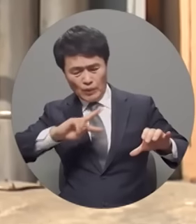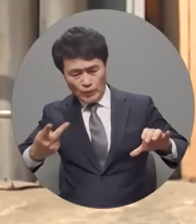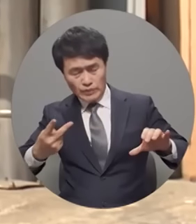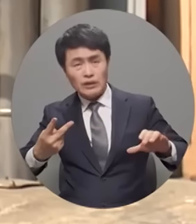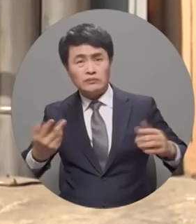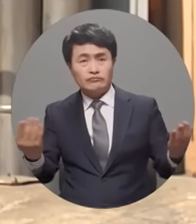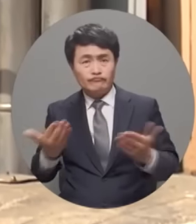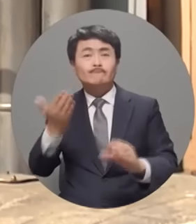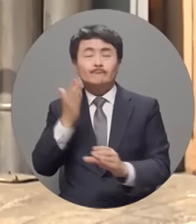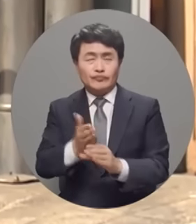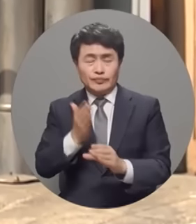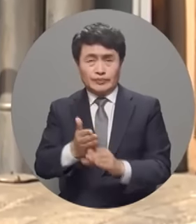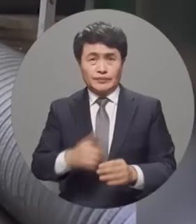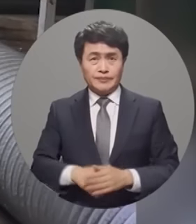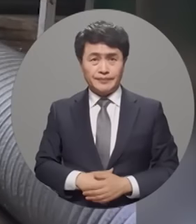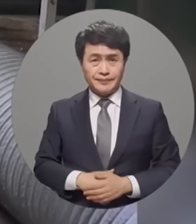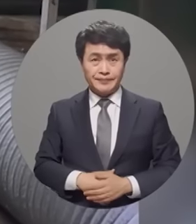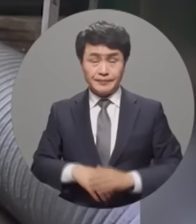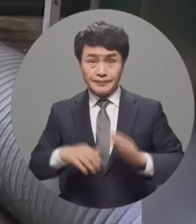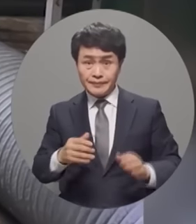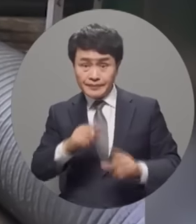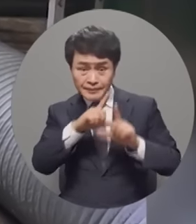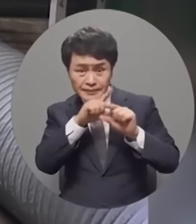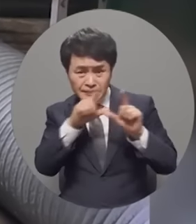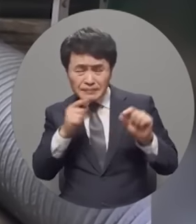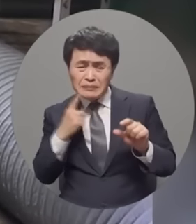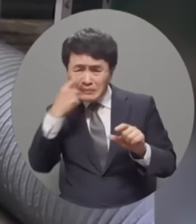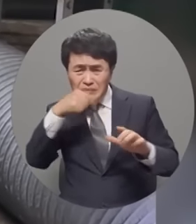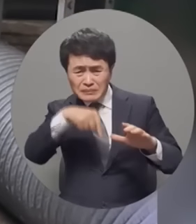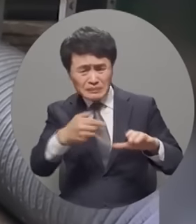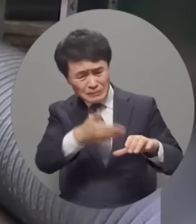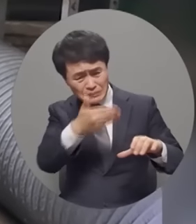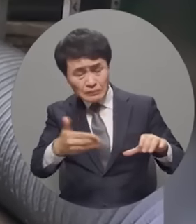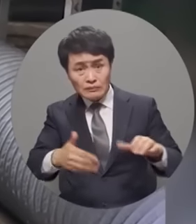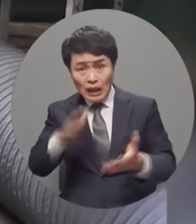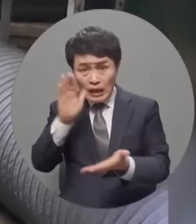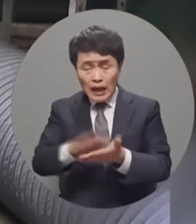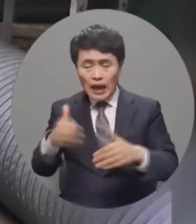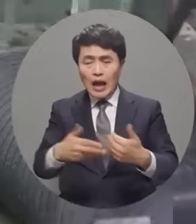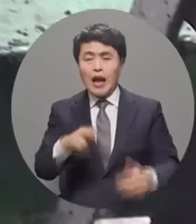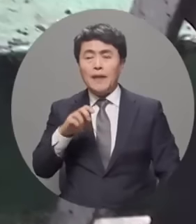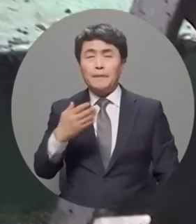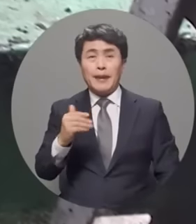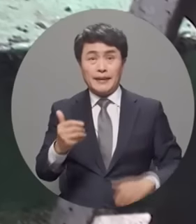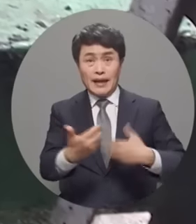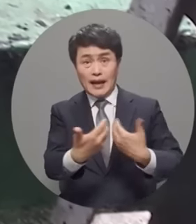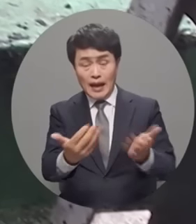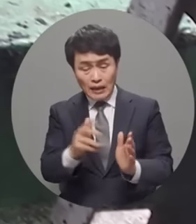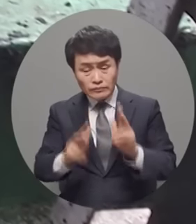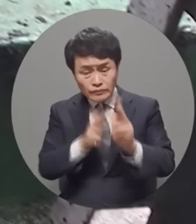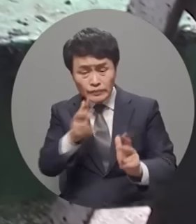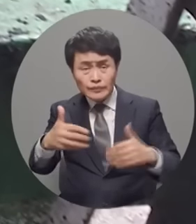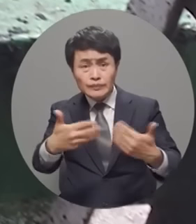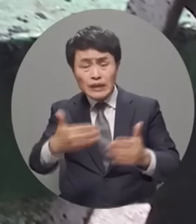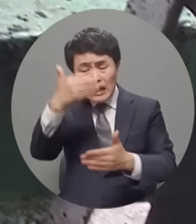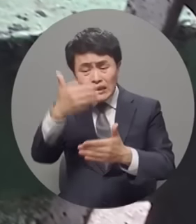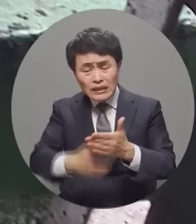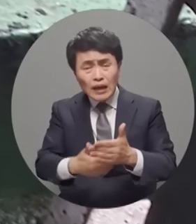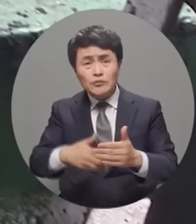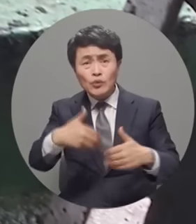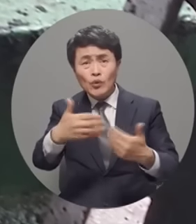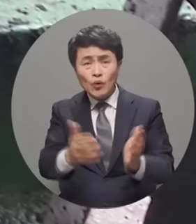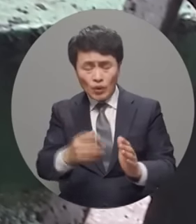있었던 것으로 전해졌습니다. 음식물 쓰레기 폐수에서 발전 연료용 메탄가스를 뽑아내는 이 시설은 남은 찌꺼기들이